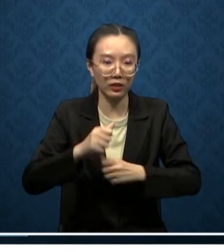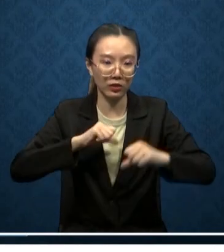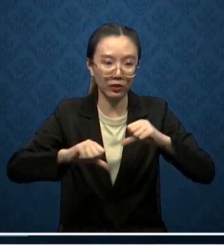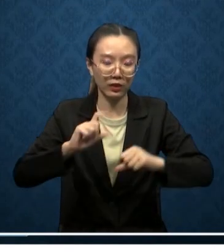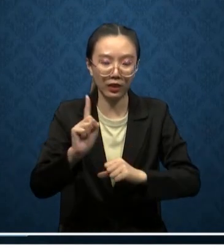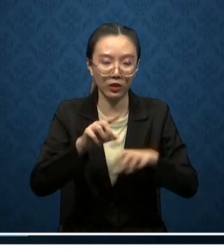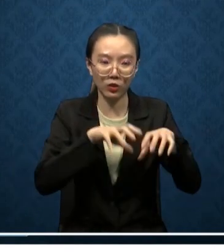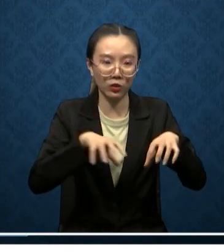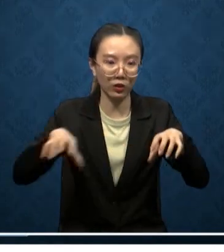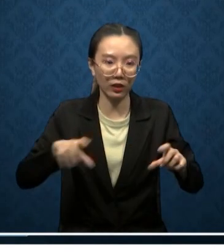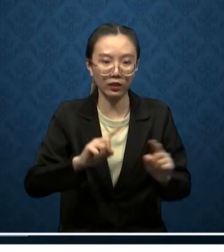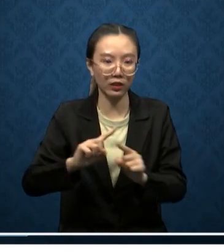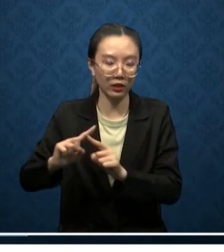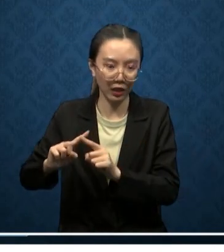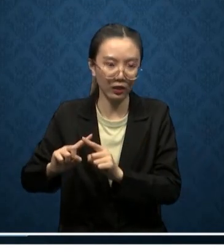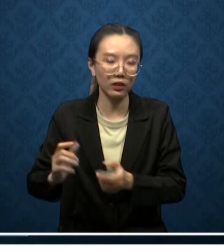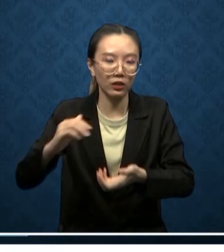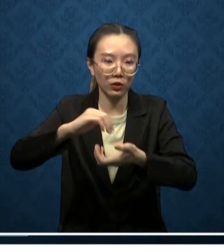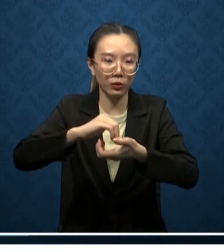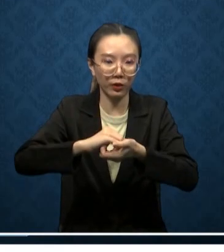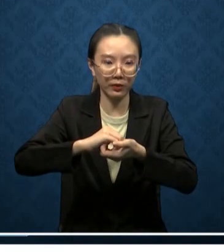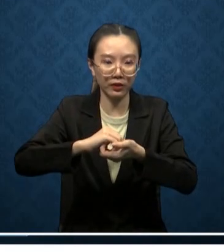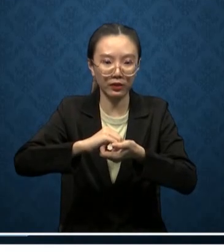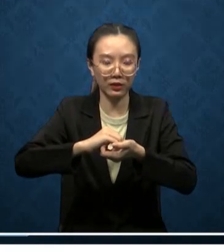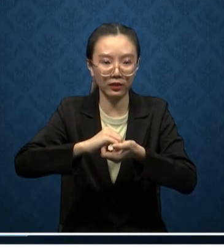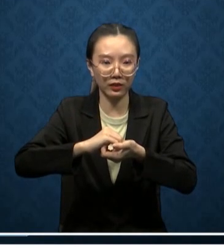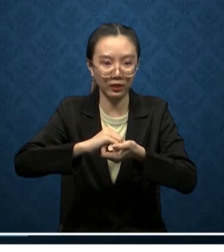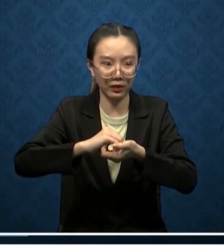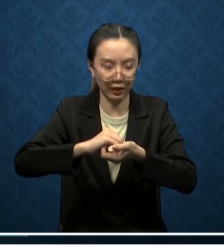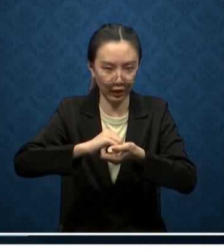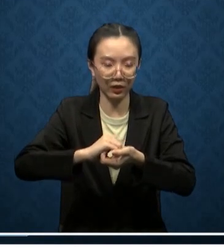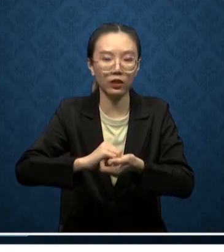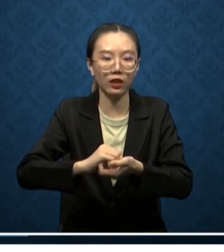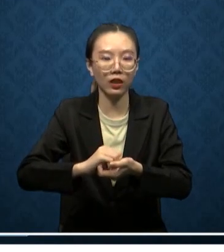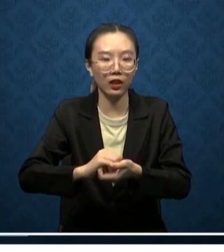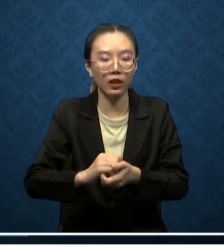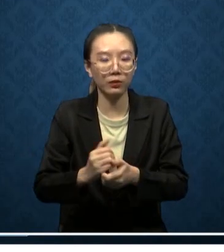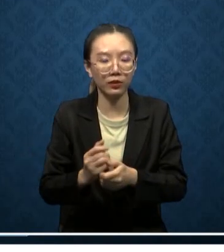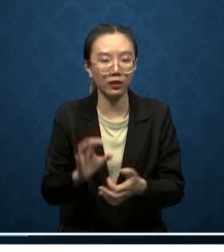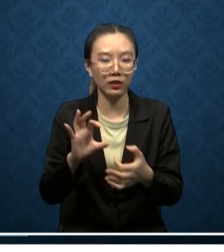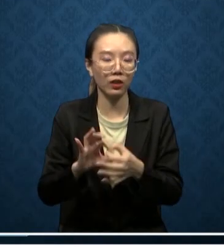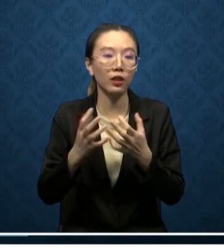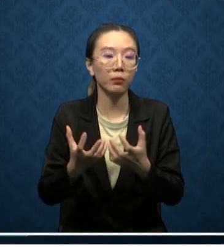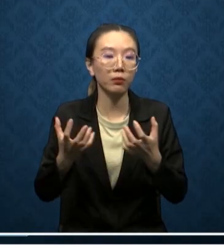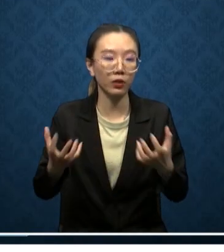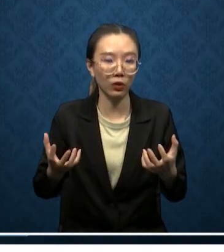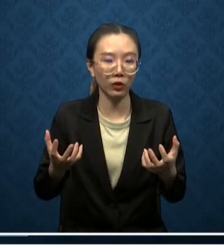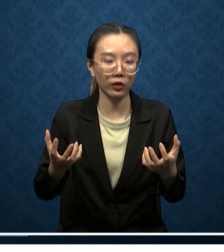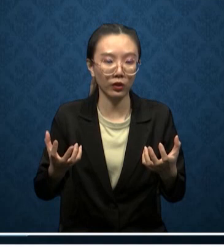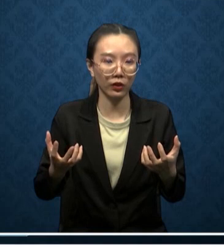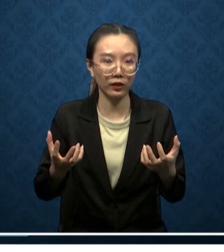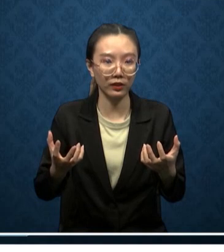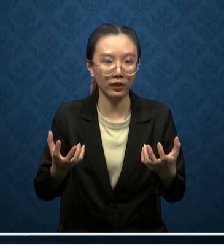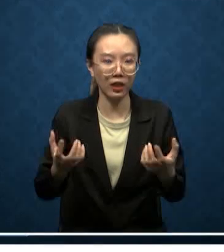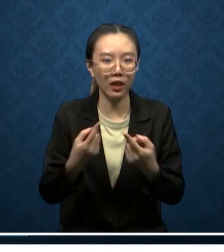โดยหน่วยงานนอกกระทรวงเกษตรที่เข้ามาร่วมนะครับดำเนการวัสดุเหลือใช้ภาคเกษตรมาใช้และภาคอุตสาหกรรมตรงนี้แนวเคทดีนะครับแต่